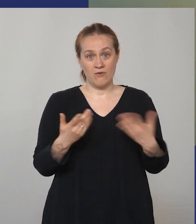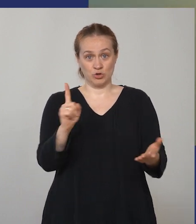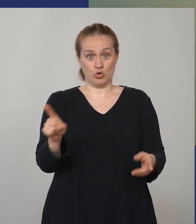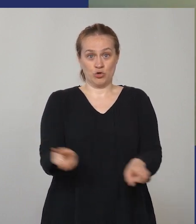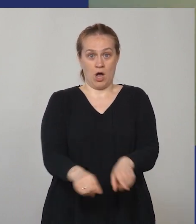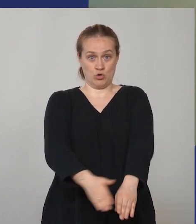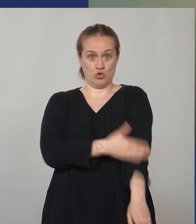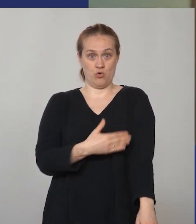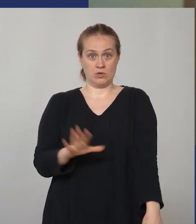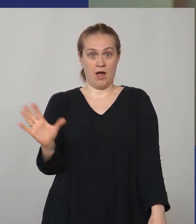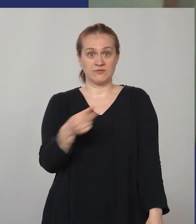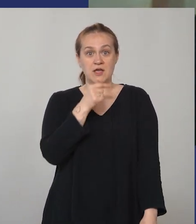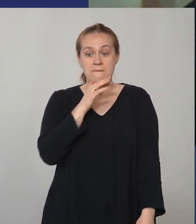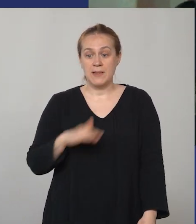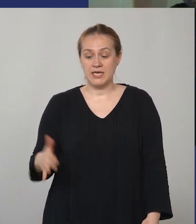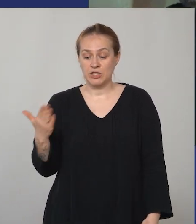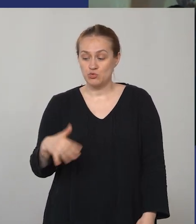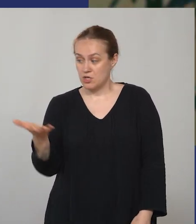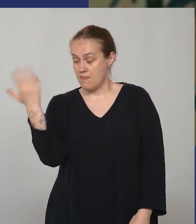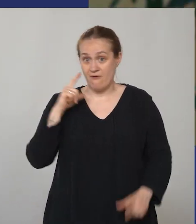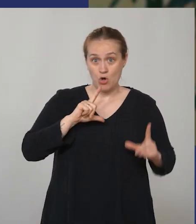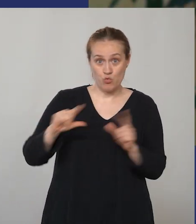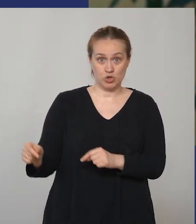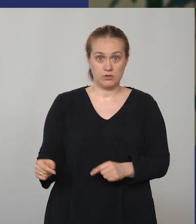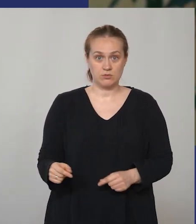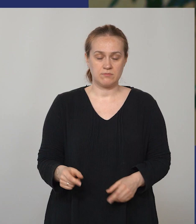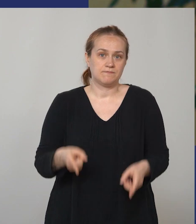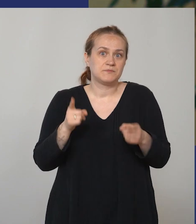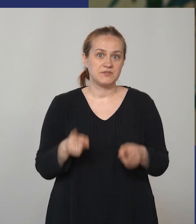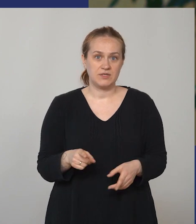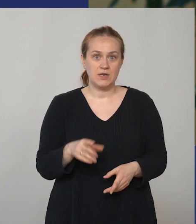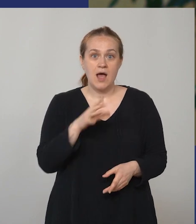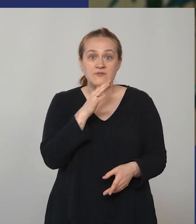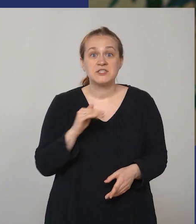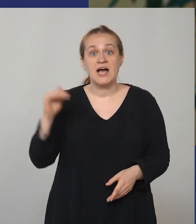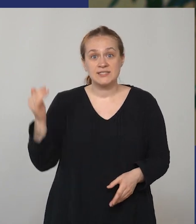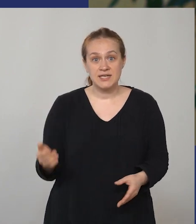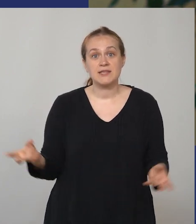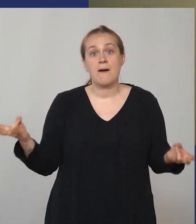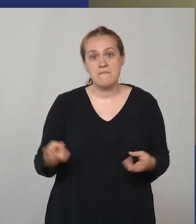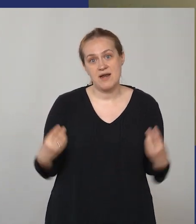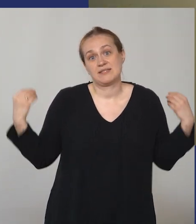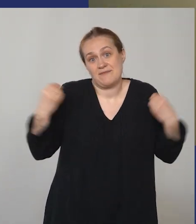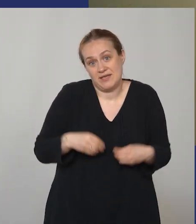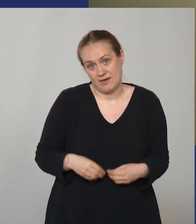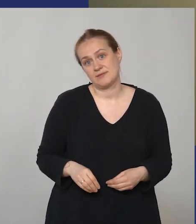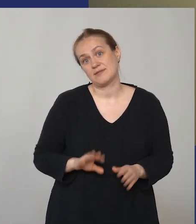Вы чё так долго? Все малолетки уже давно ушли. Действительно, пора и взрослеткам собираться.